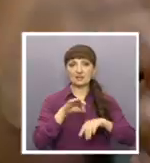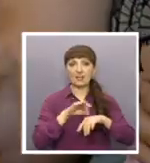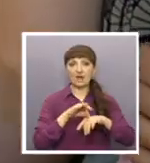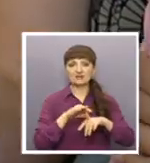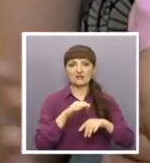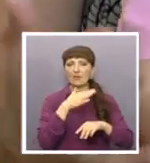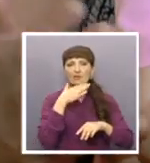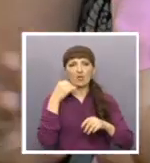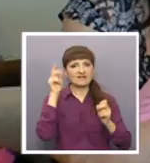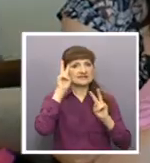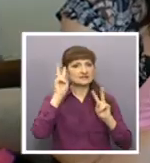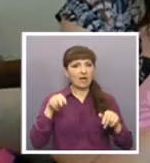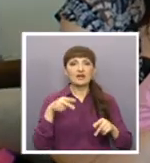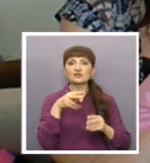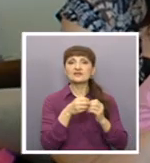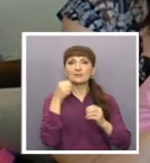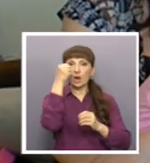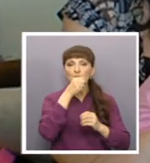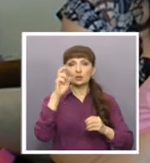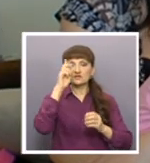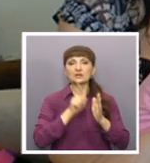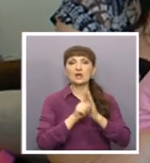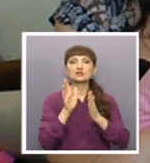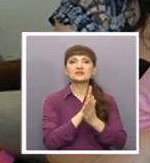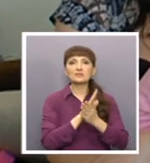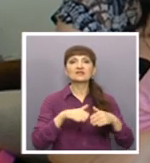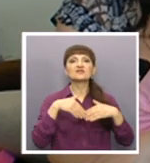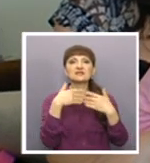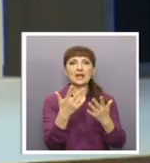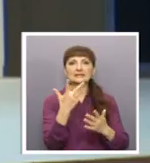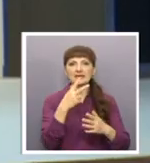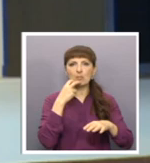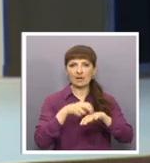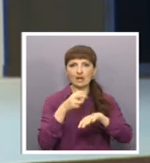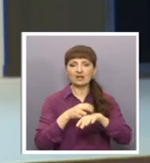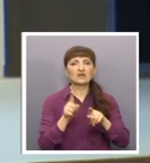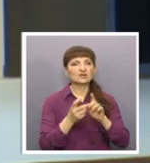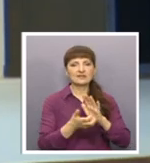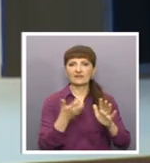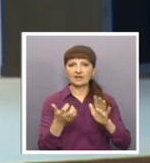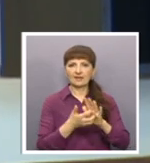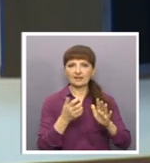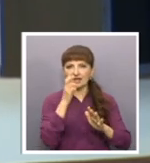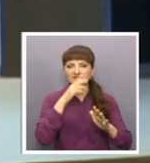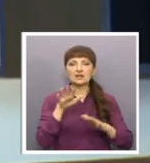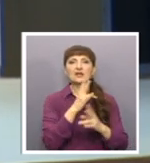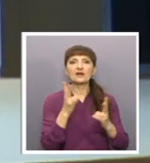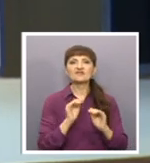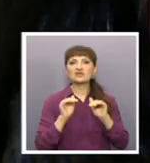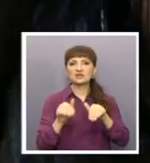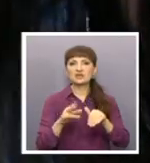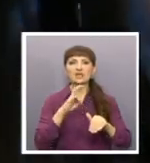что известно. Только с 2010 года государство начало бесплатно выделять 3 препарата, но этого недостаточно. В стране необходимо